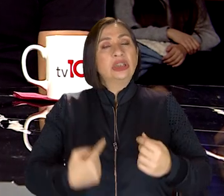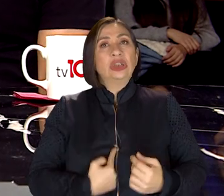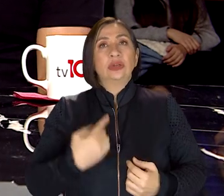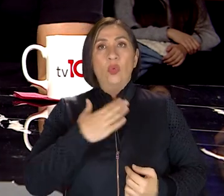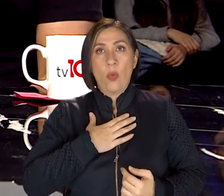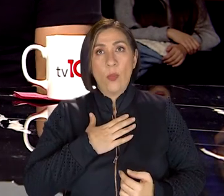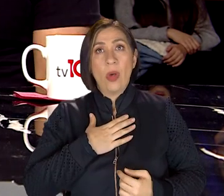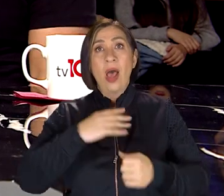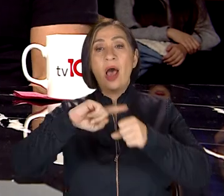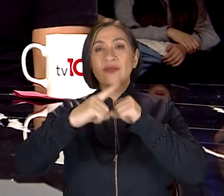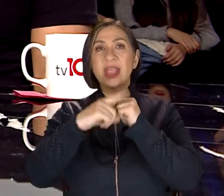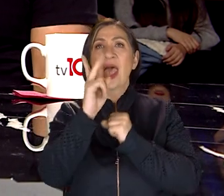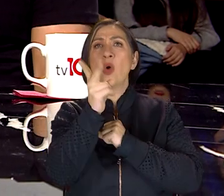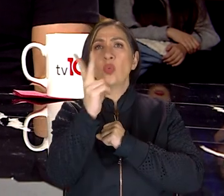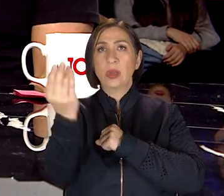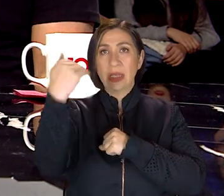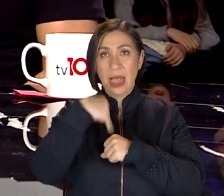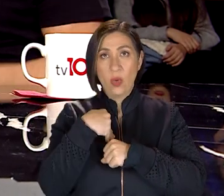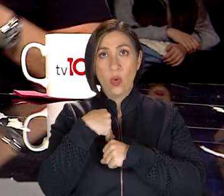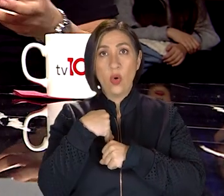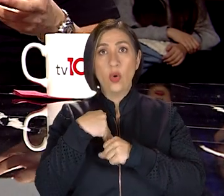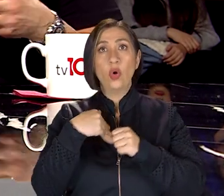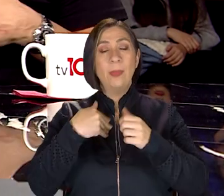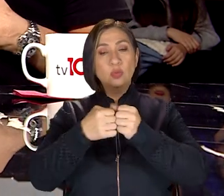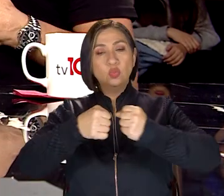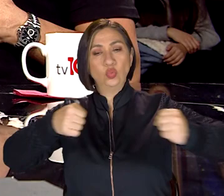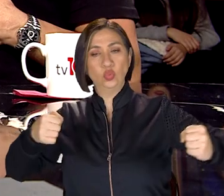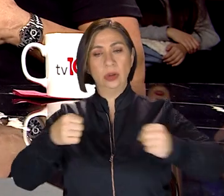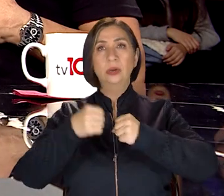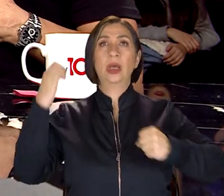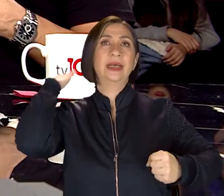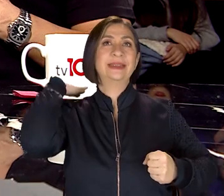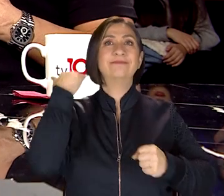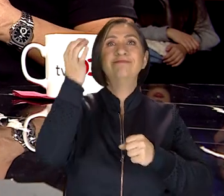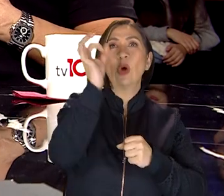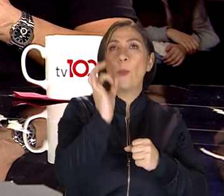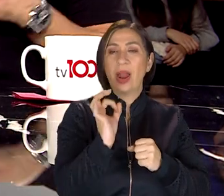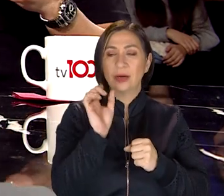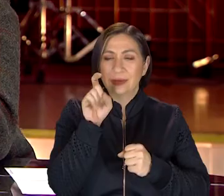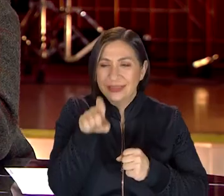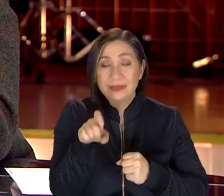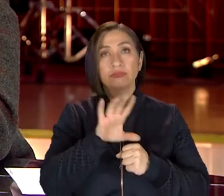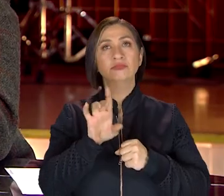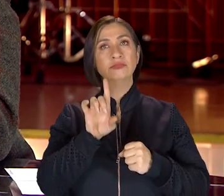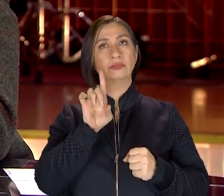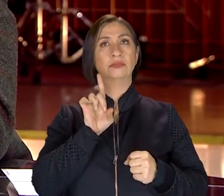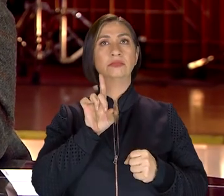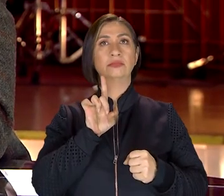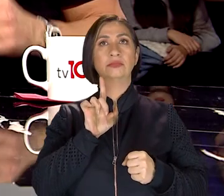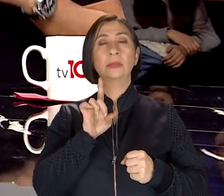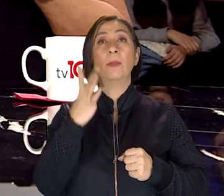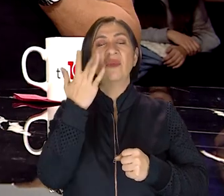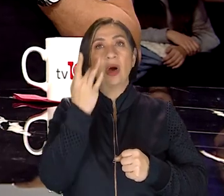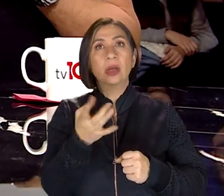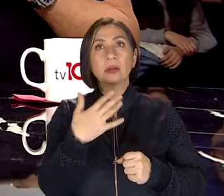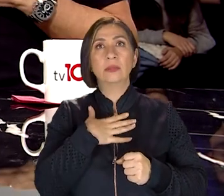çünkü haftada iki gün geliyor ve uzatıyor beni. Benim postürüme çok faydası oldu. Çünkü şöyle bir şey, bir hı,